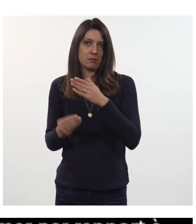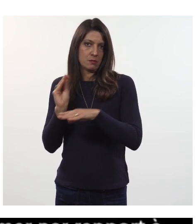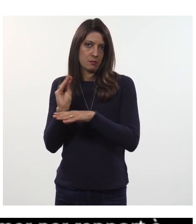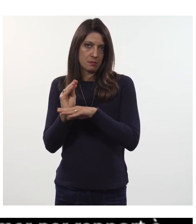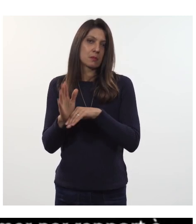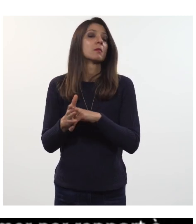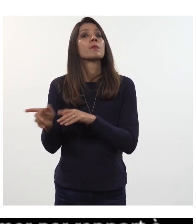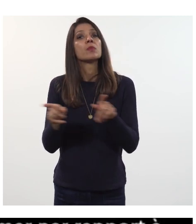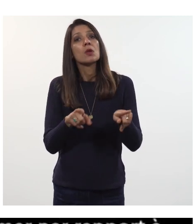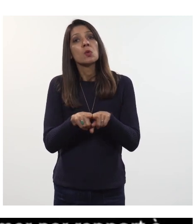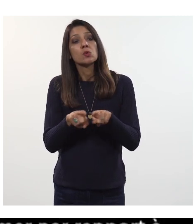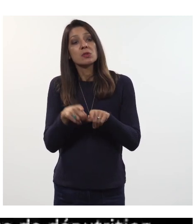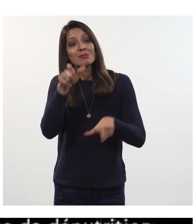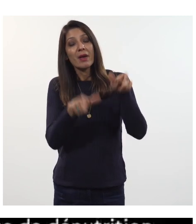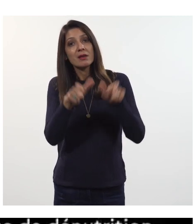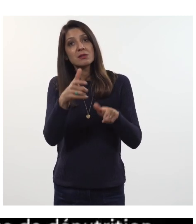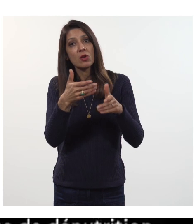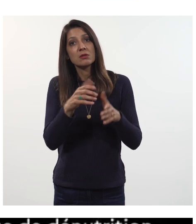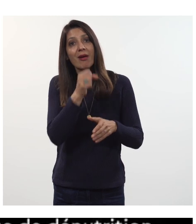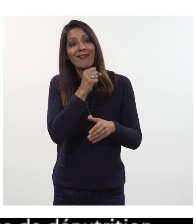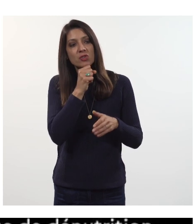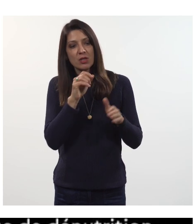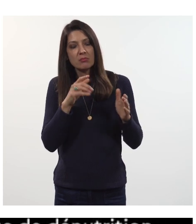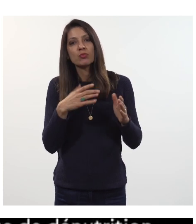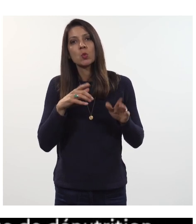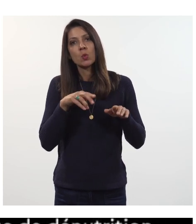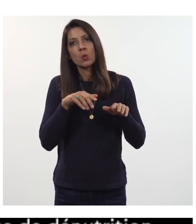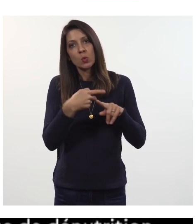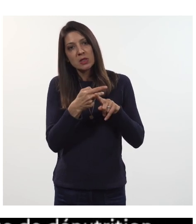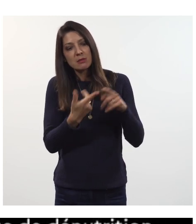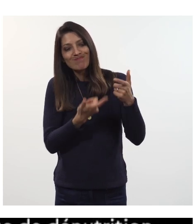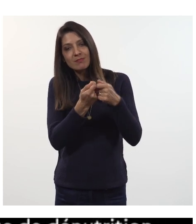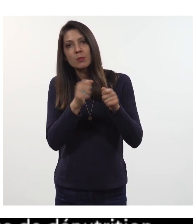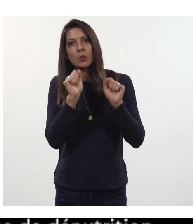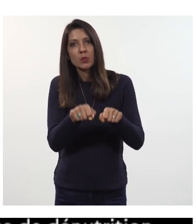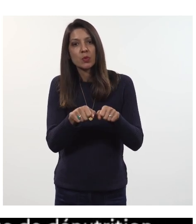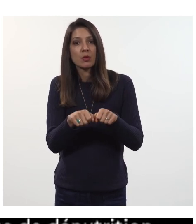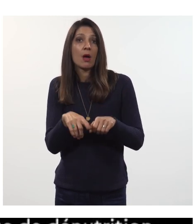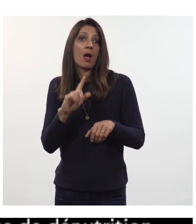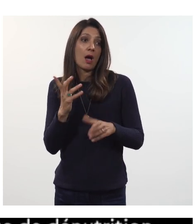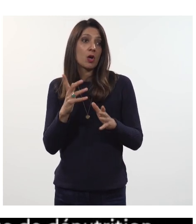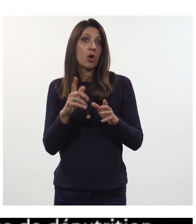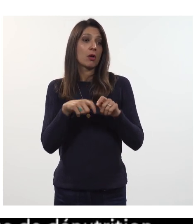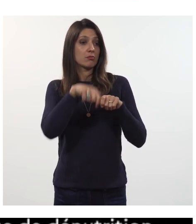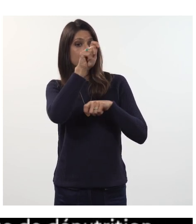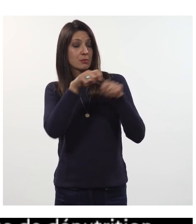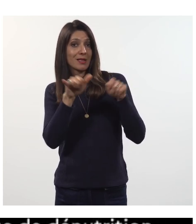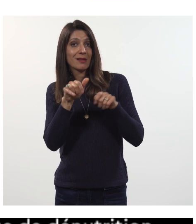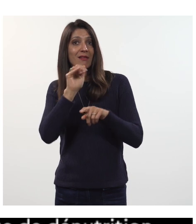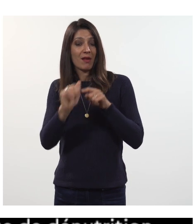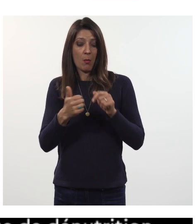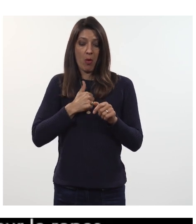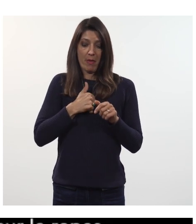plutôt orienté pour les personnes âgées. Il faut bien sûr que la personne, ça peut être fait par les aidants, comme pour le CEFI, hein, ça peut être fait en auto ou en hétéro-questionnaire,